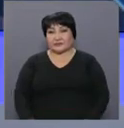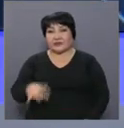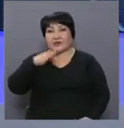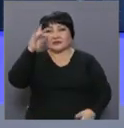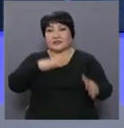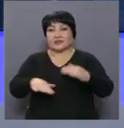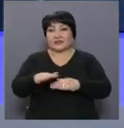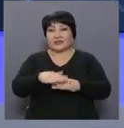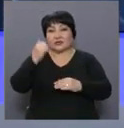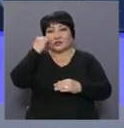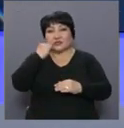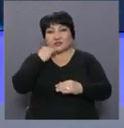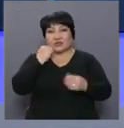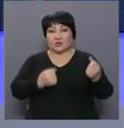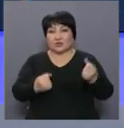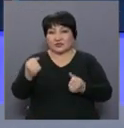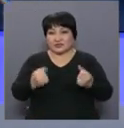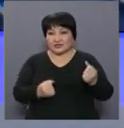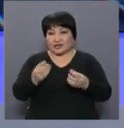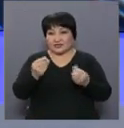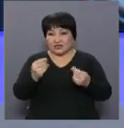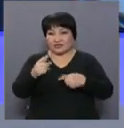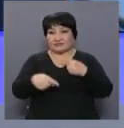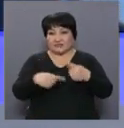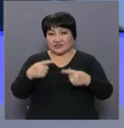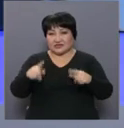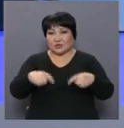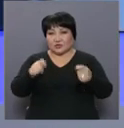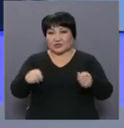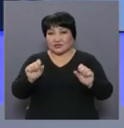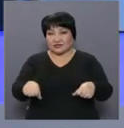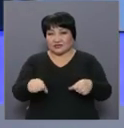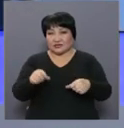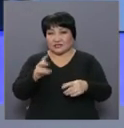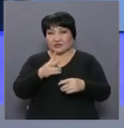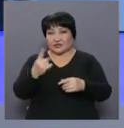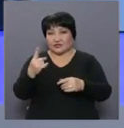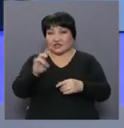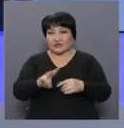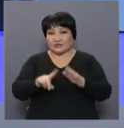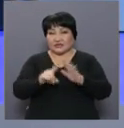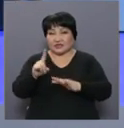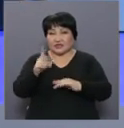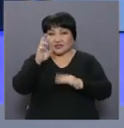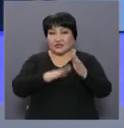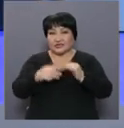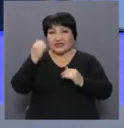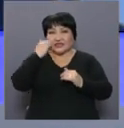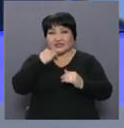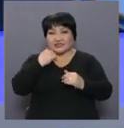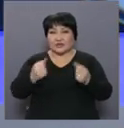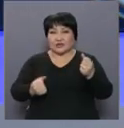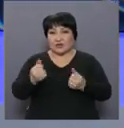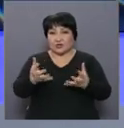Қазақстандықтар тозығы жеткен көліктерін ақшаға өткізе алады. 21-ші қарашадан бастап елімізде ескі көліктерді қабылдау бағдарламасы